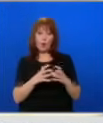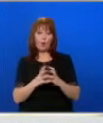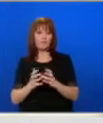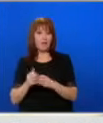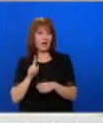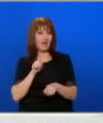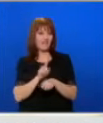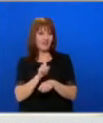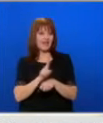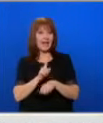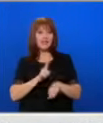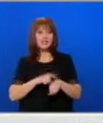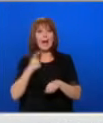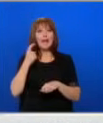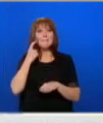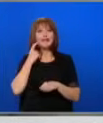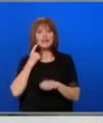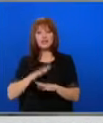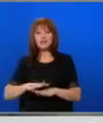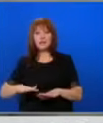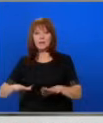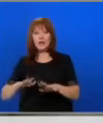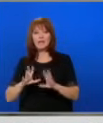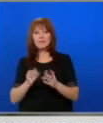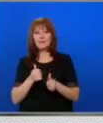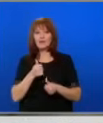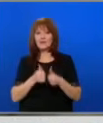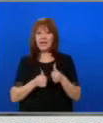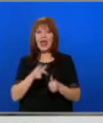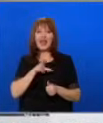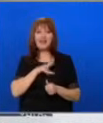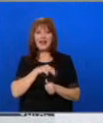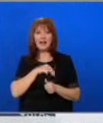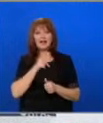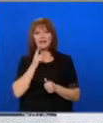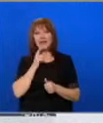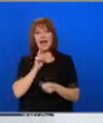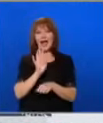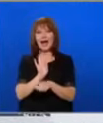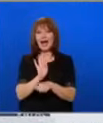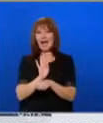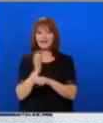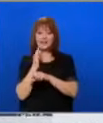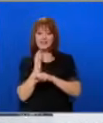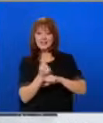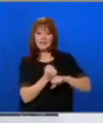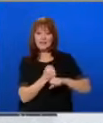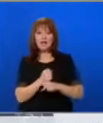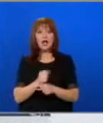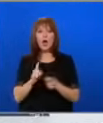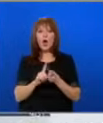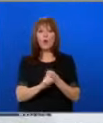11 часа на Бандеришка поляна започва състезание между тях. Наградата е сезонна карта. Работим с малкия кръг, Коларски